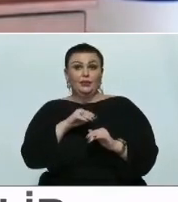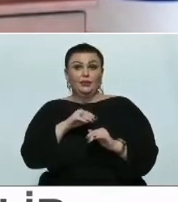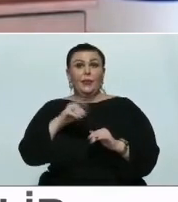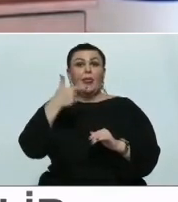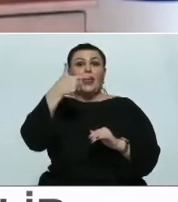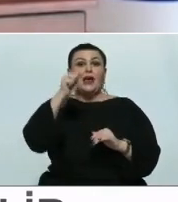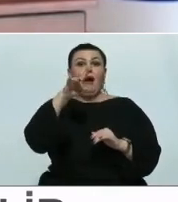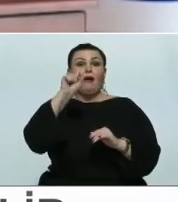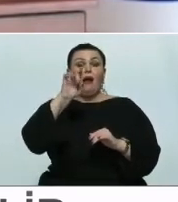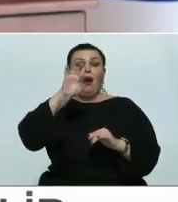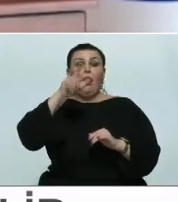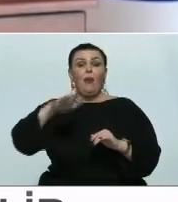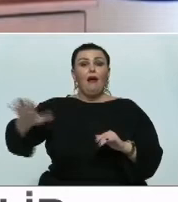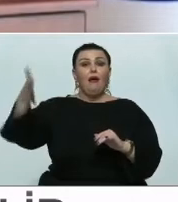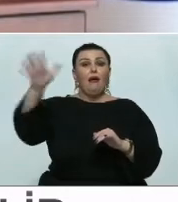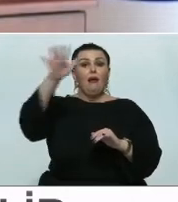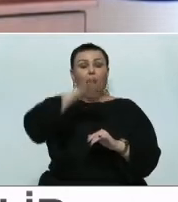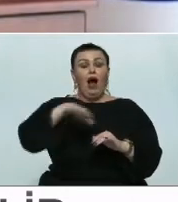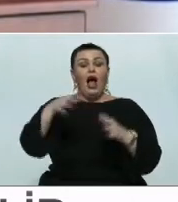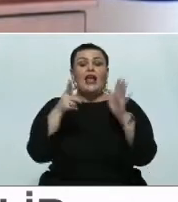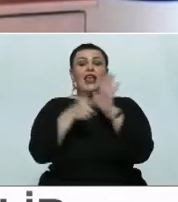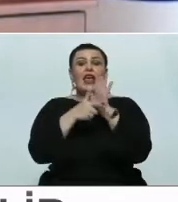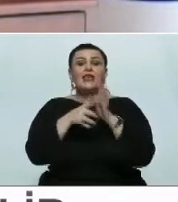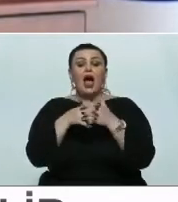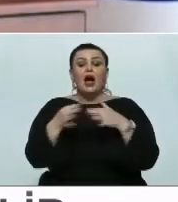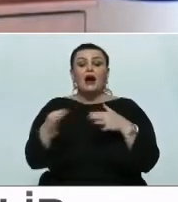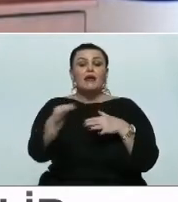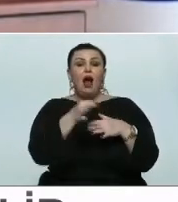Dağlık Karabağ ve 7 rayon üzerinden belki de